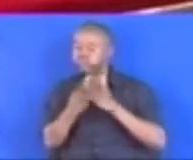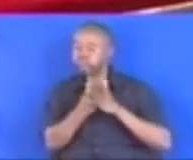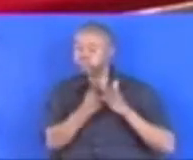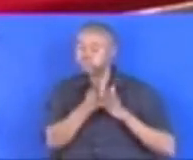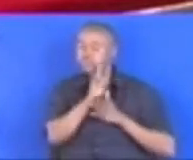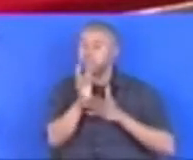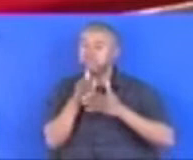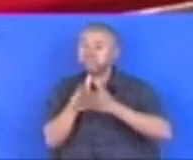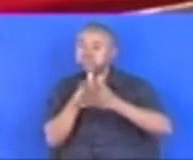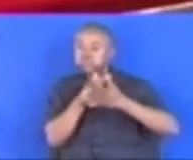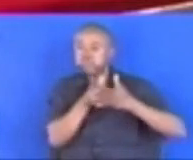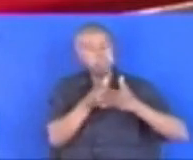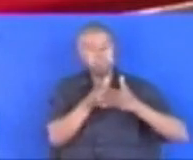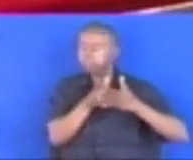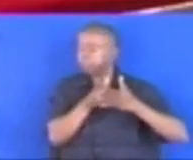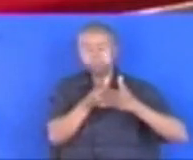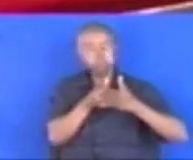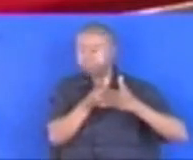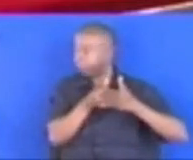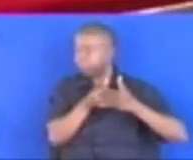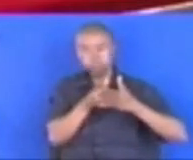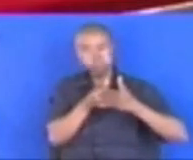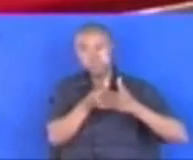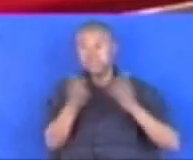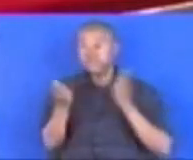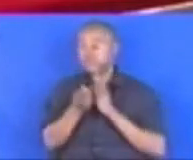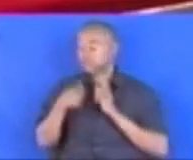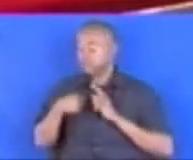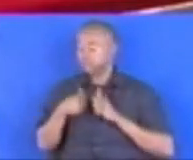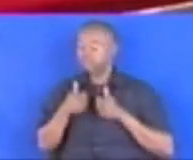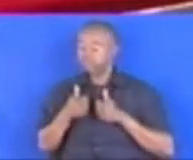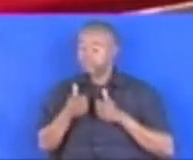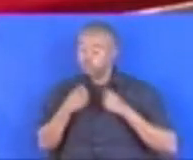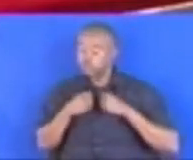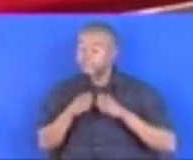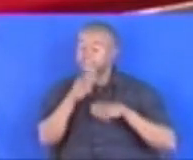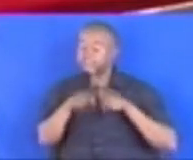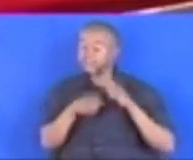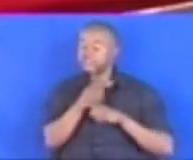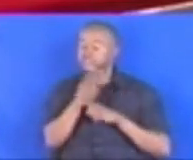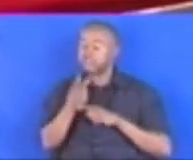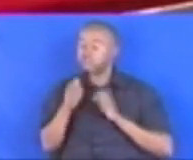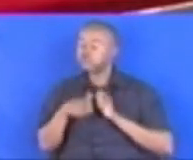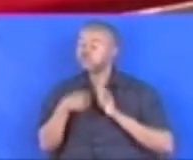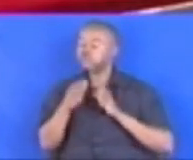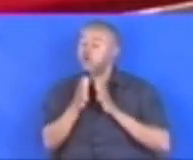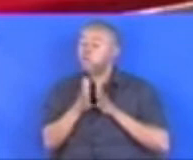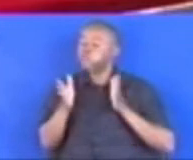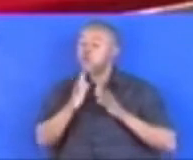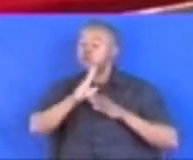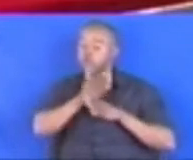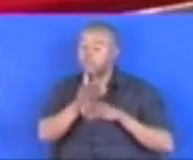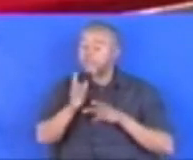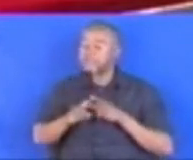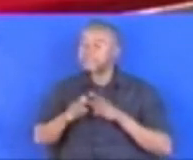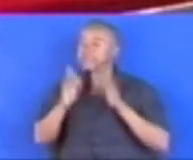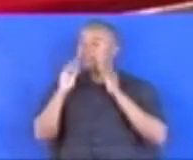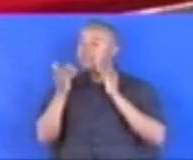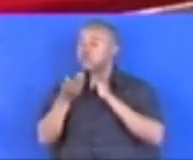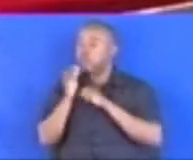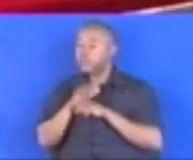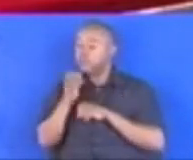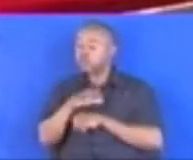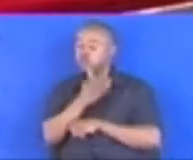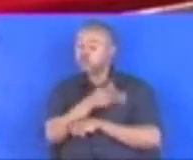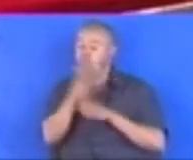bila kikwazo. Vile vile tumedhamiria kukamilisha miradi 22 ya upanuzi, ukarabati na ujenzi wa miundombinu ya kutolea